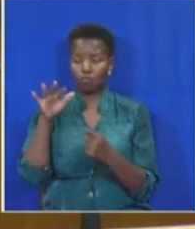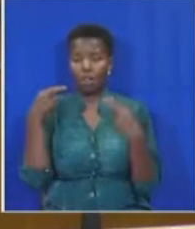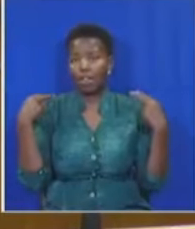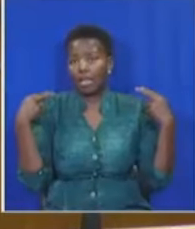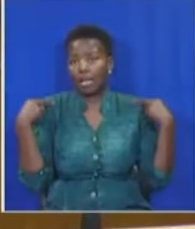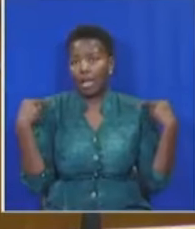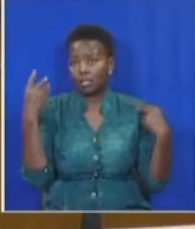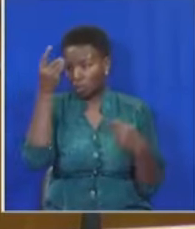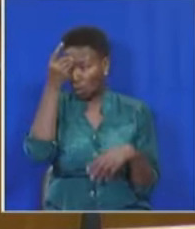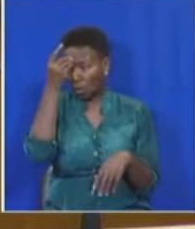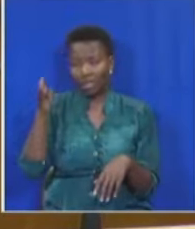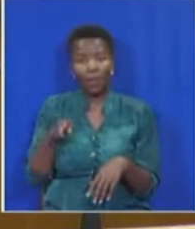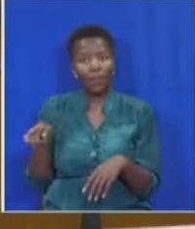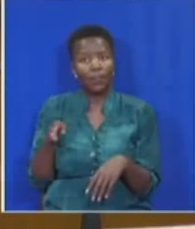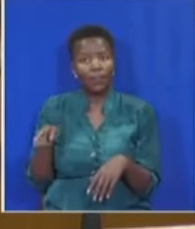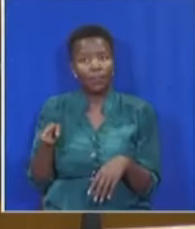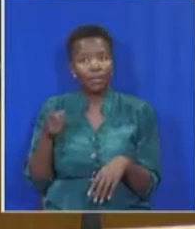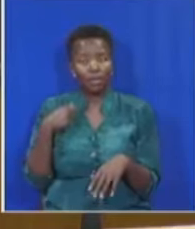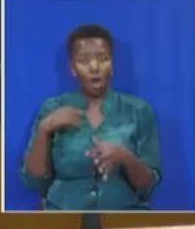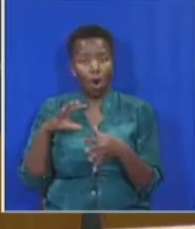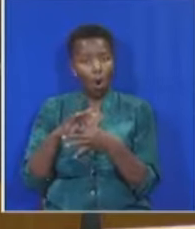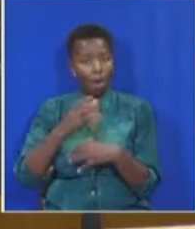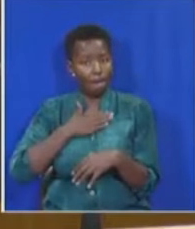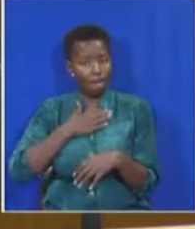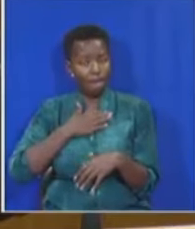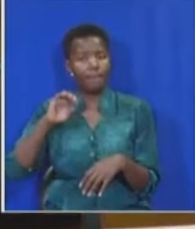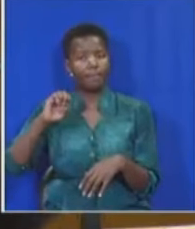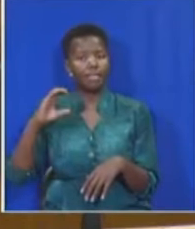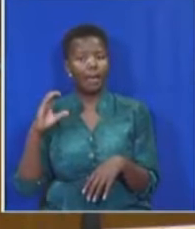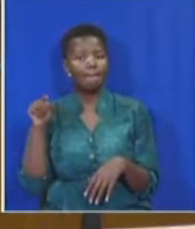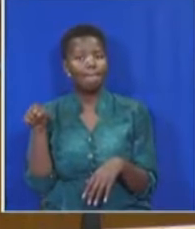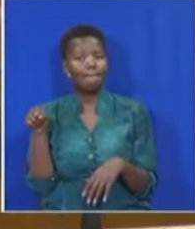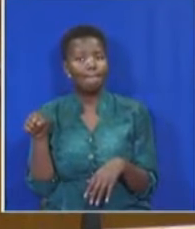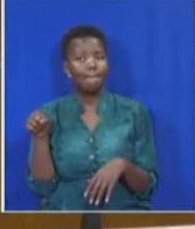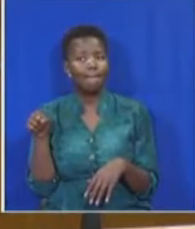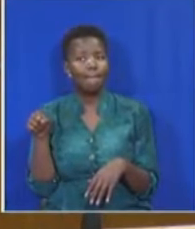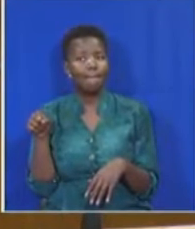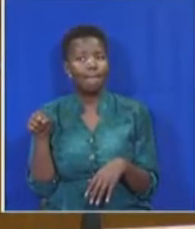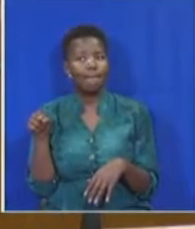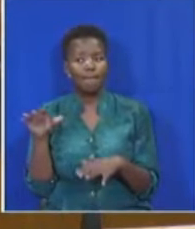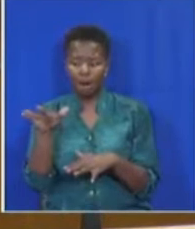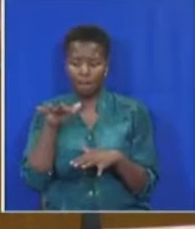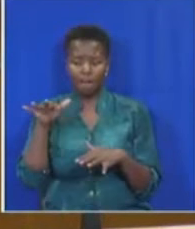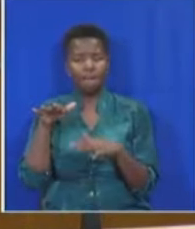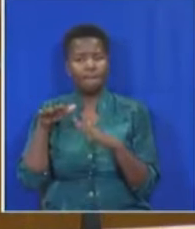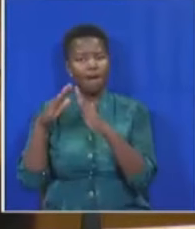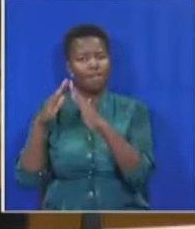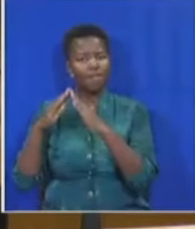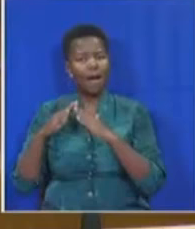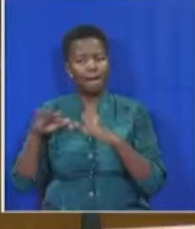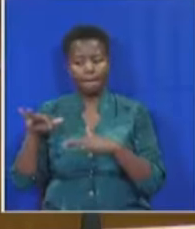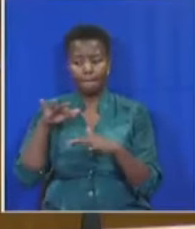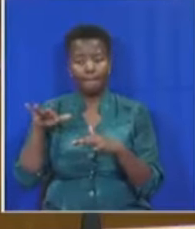wase Eastern Cape kuloma homeland ebe samkela i 44